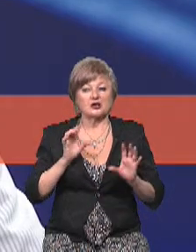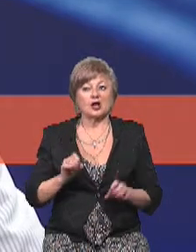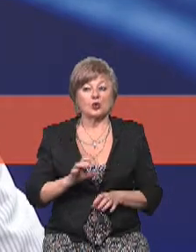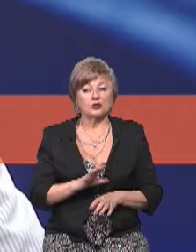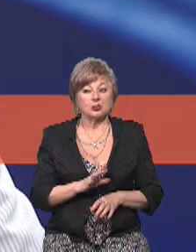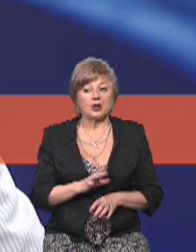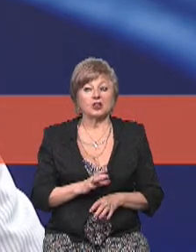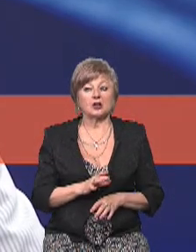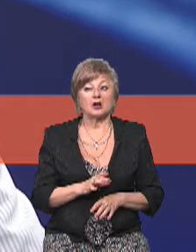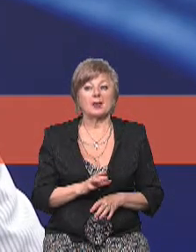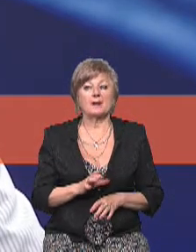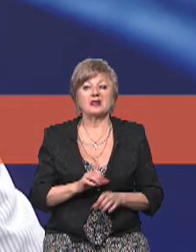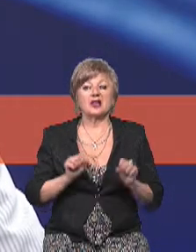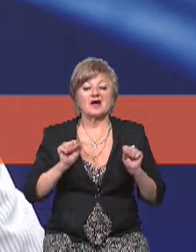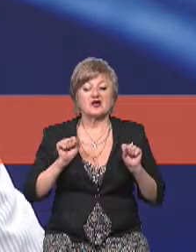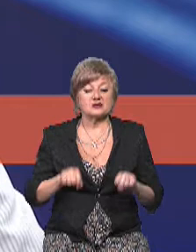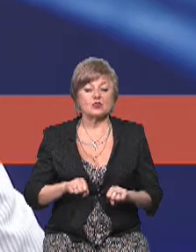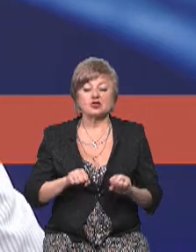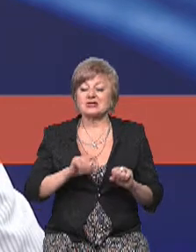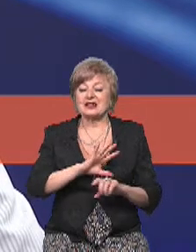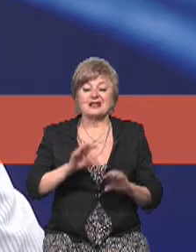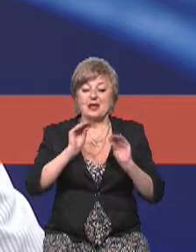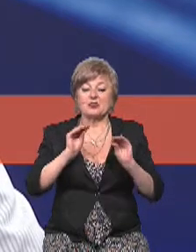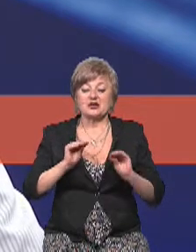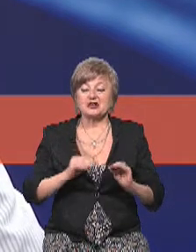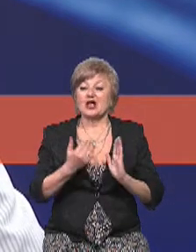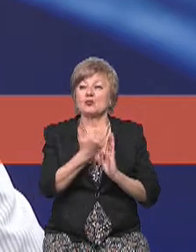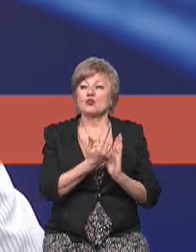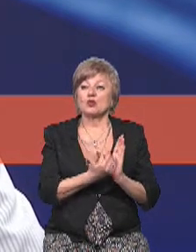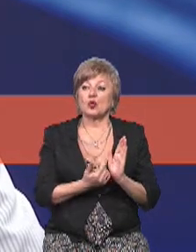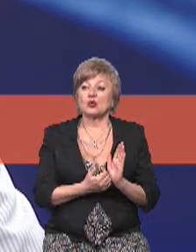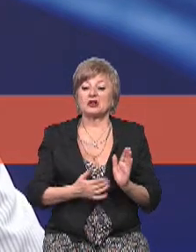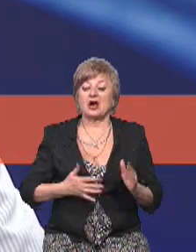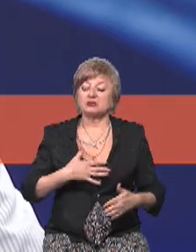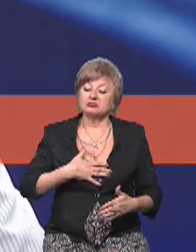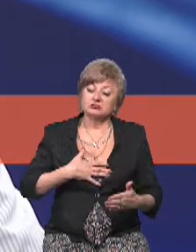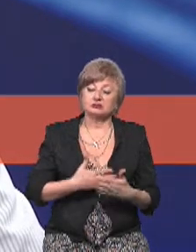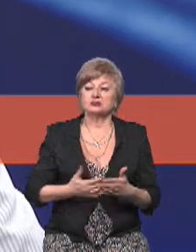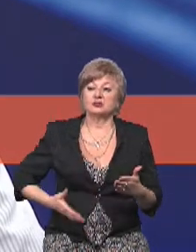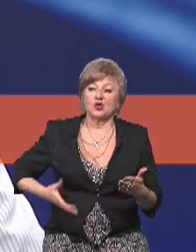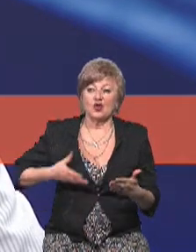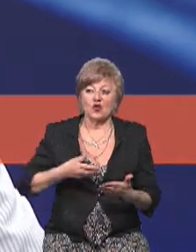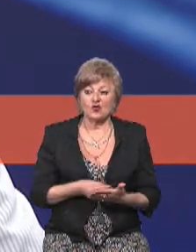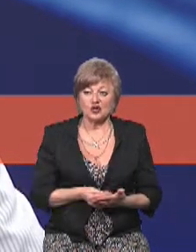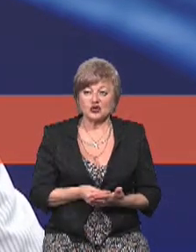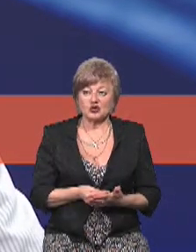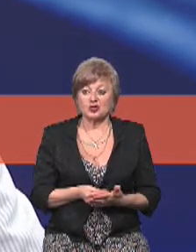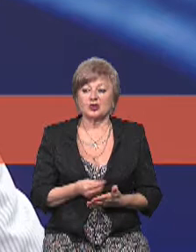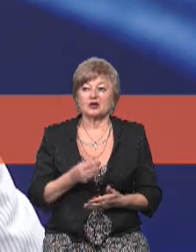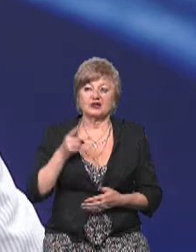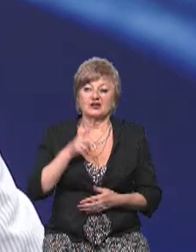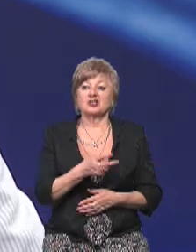була можливість не складати протокол, а так званий добровільний внесок платили при розмитненні автомобіля 8500